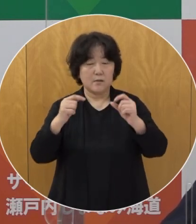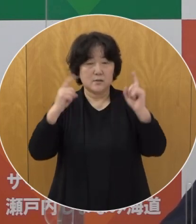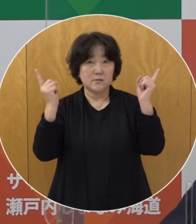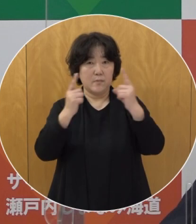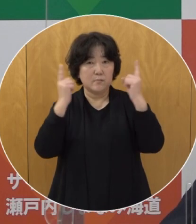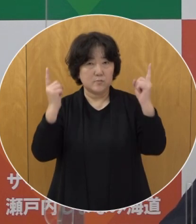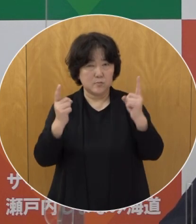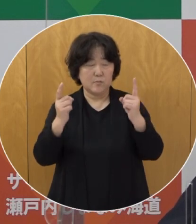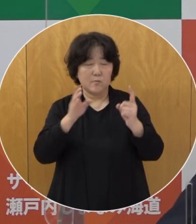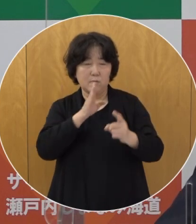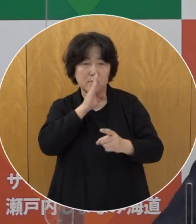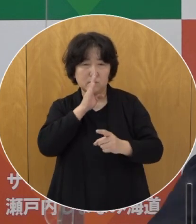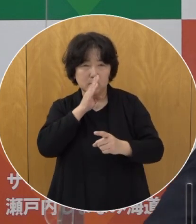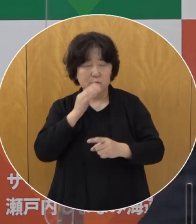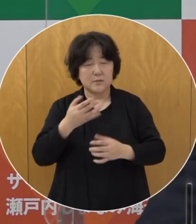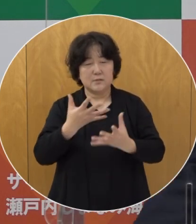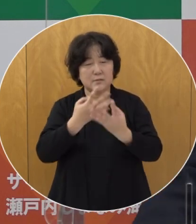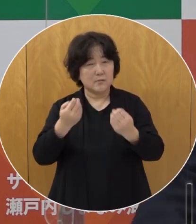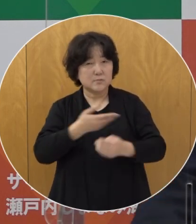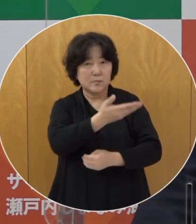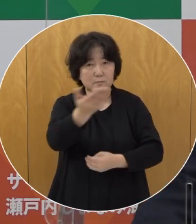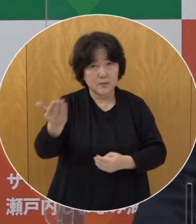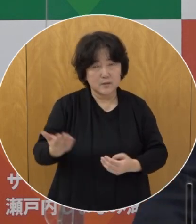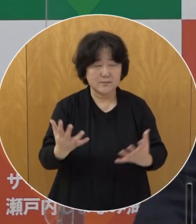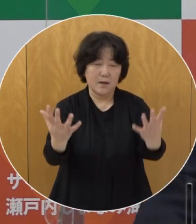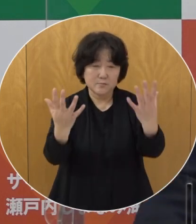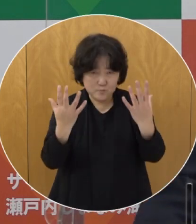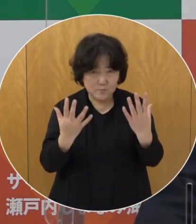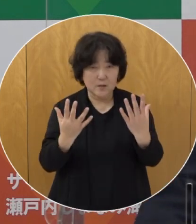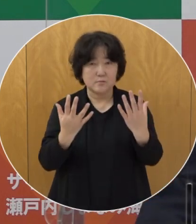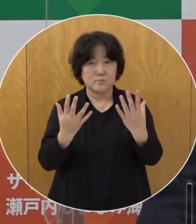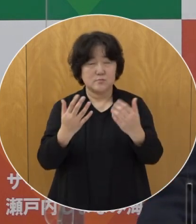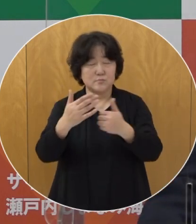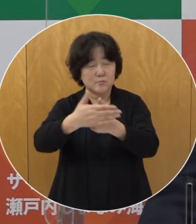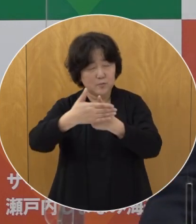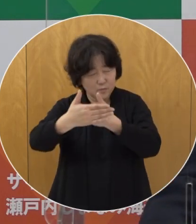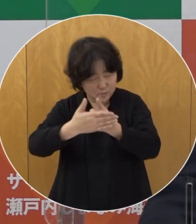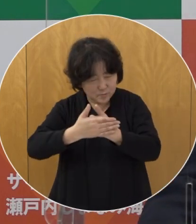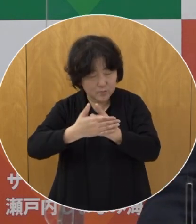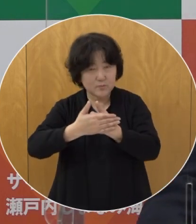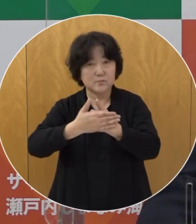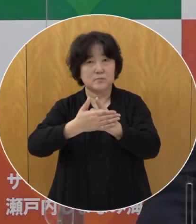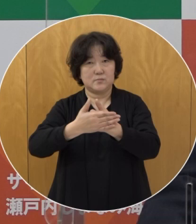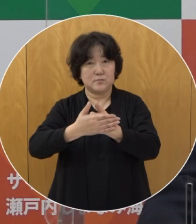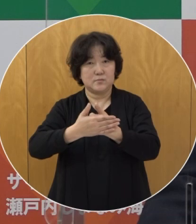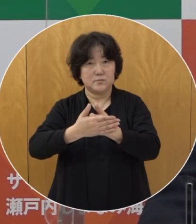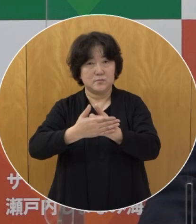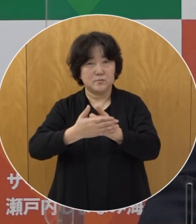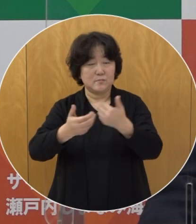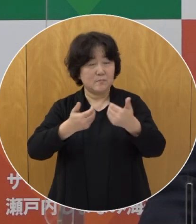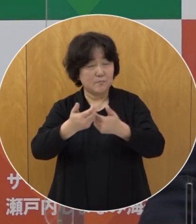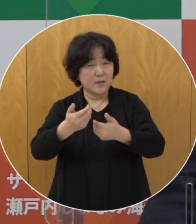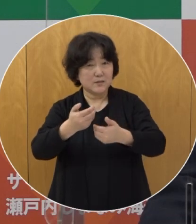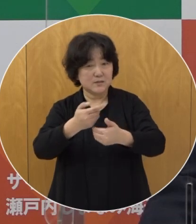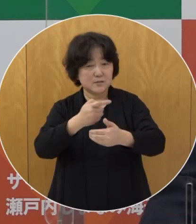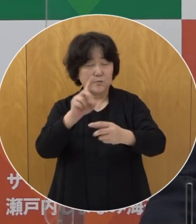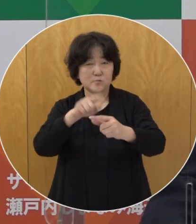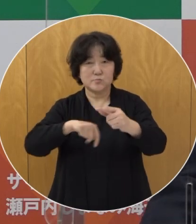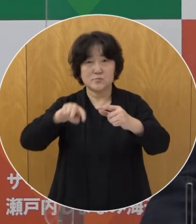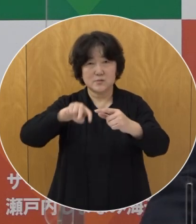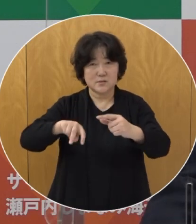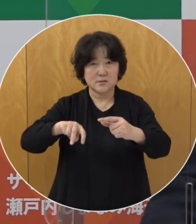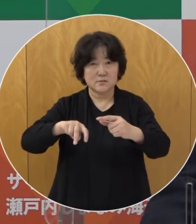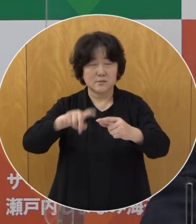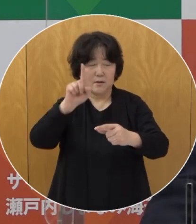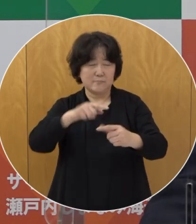ど、本当に大勢の皆様方のご参加そしてご協力によりまして町中全体に大きなにぎわいを